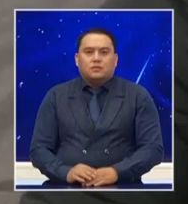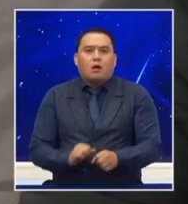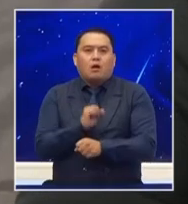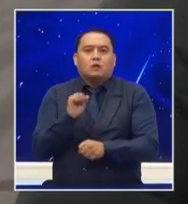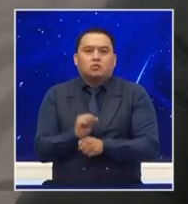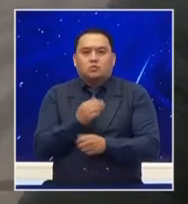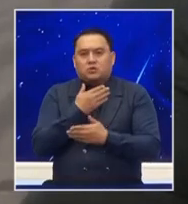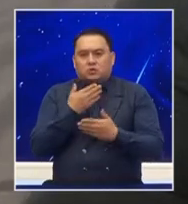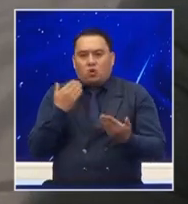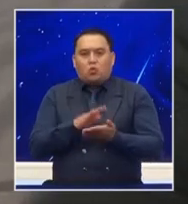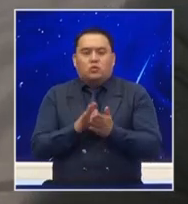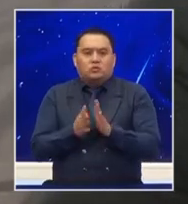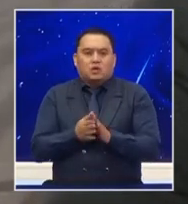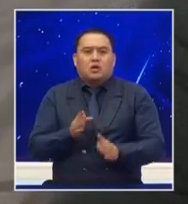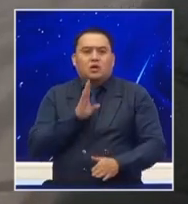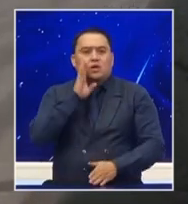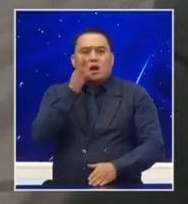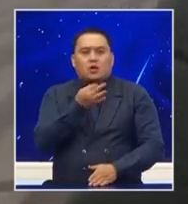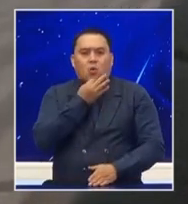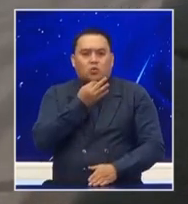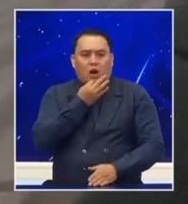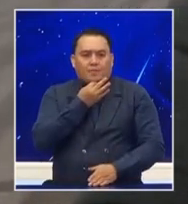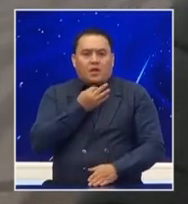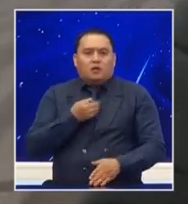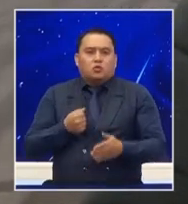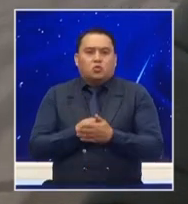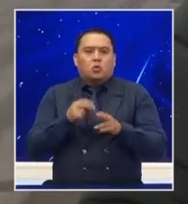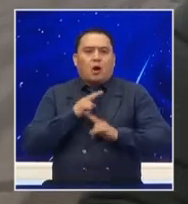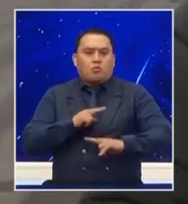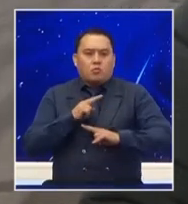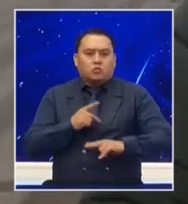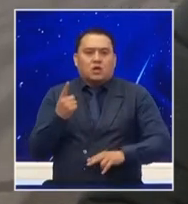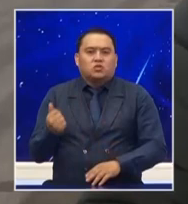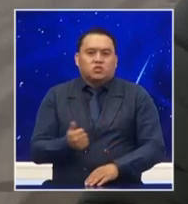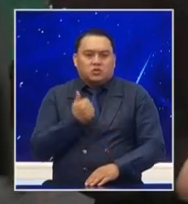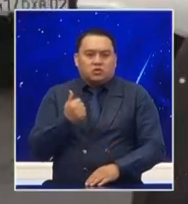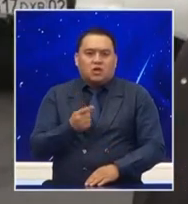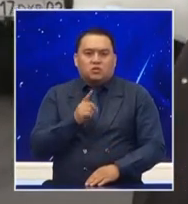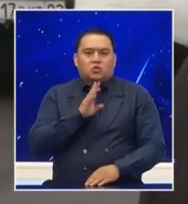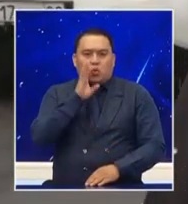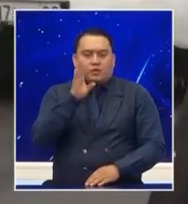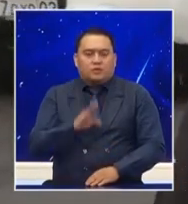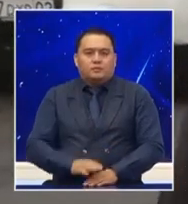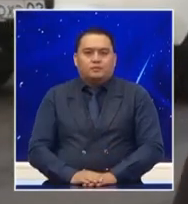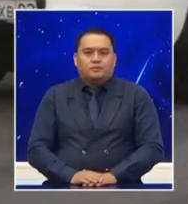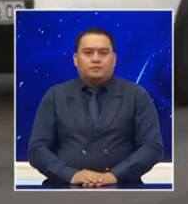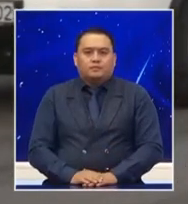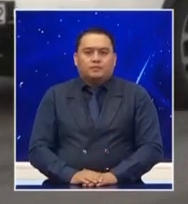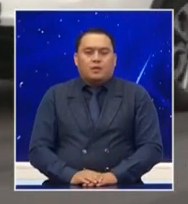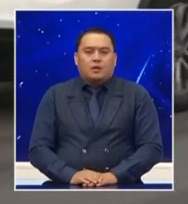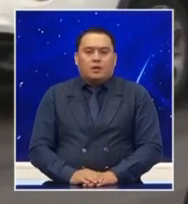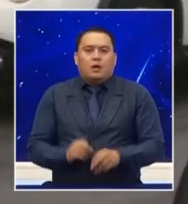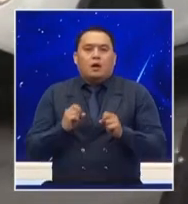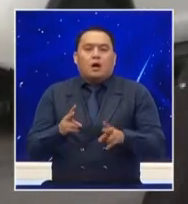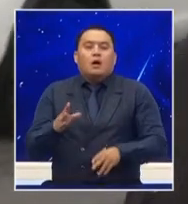Остановки нет. Вот в таких условиях с раннего утра стоим. Чтобы до работы добраться, за час раньше выходим. А как нам